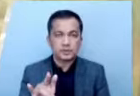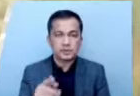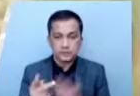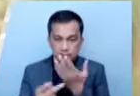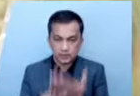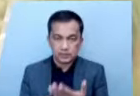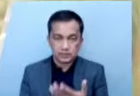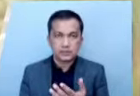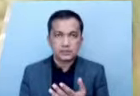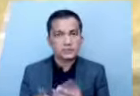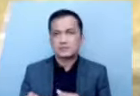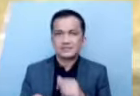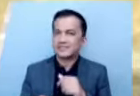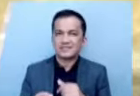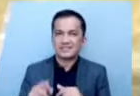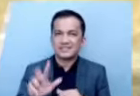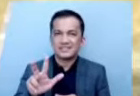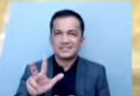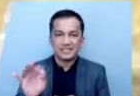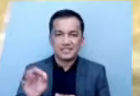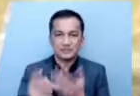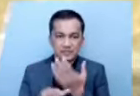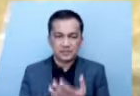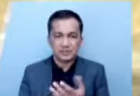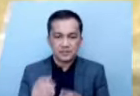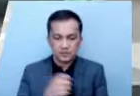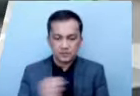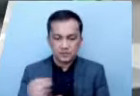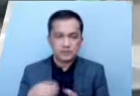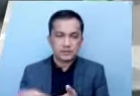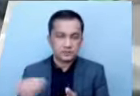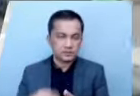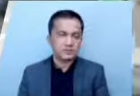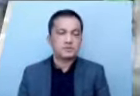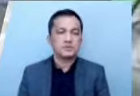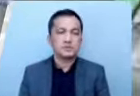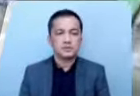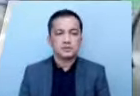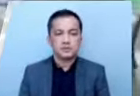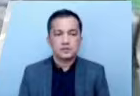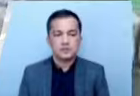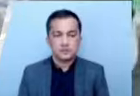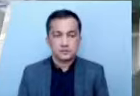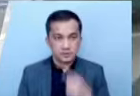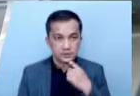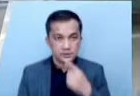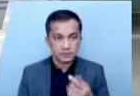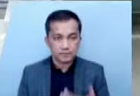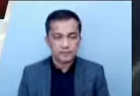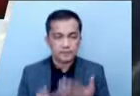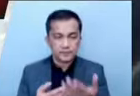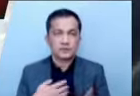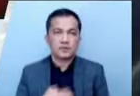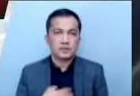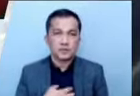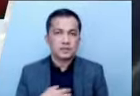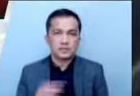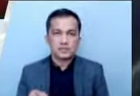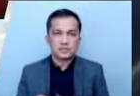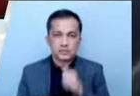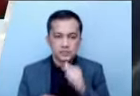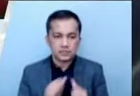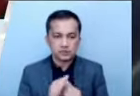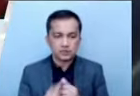na 39 pesos per kilo para mabawi ang gastos. Sabi na naghain ng reklamo, hindi raw dumaan ang bentahan sa